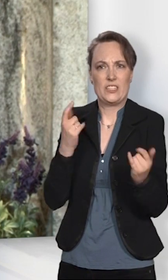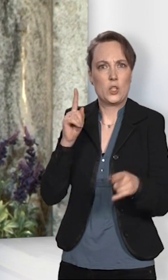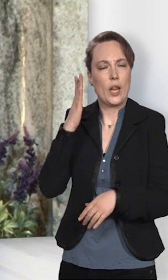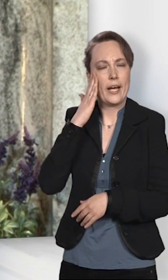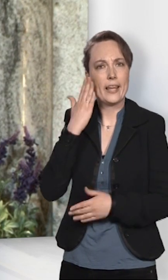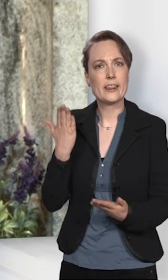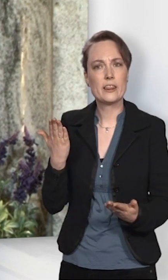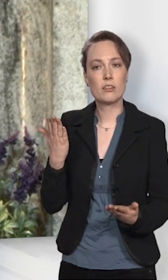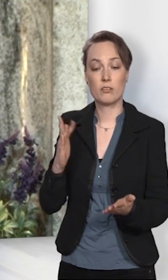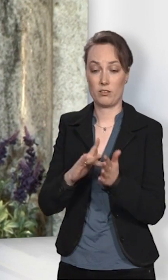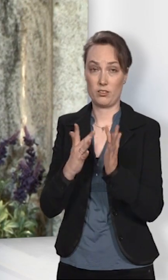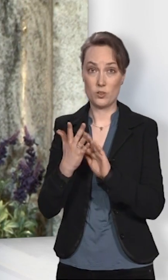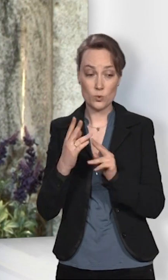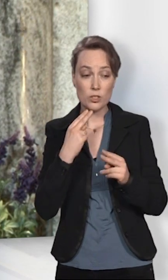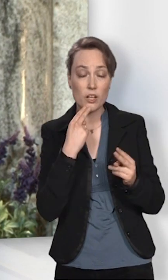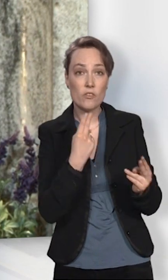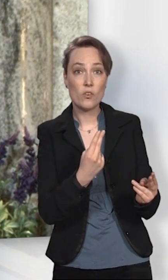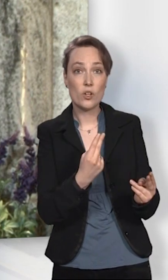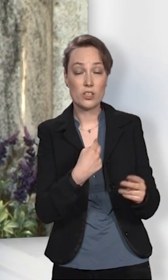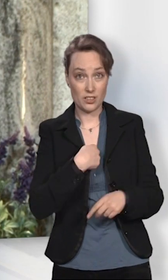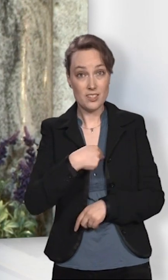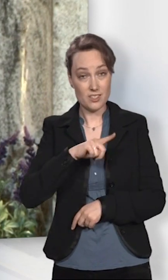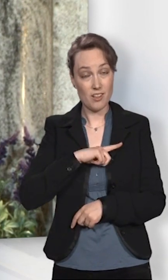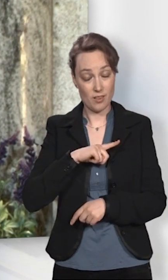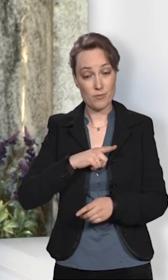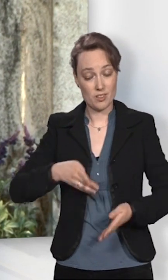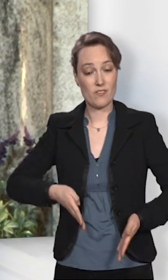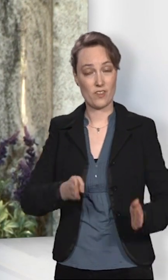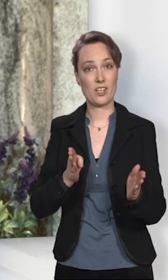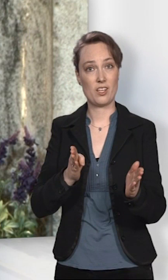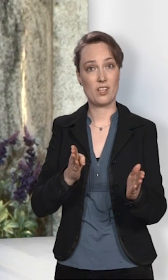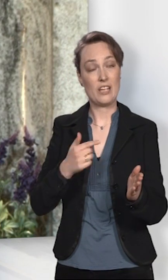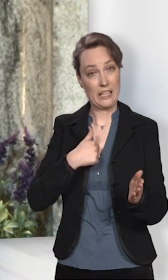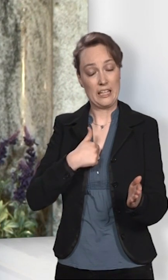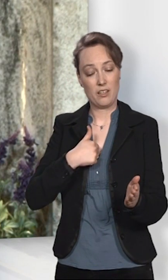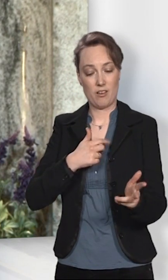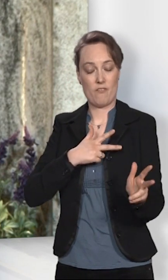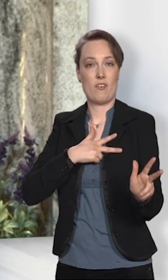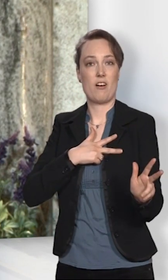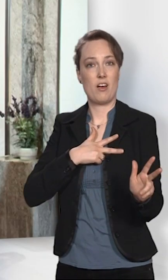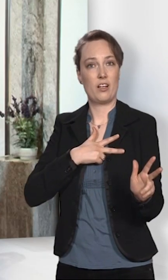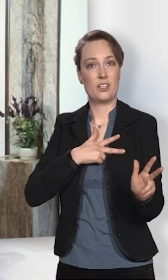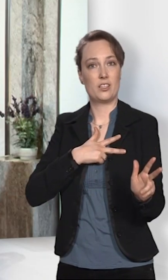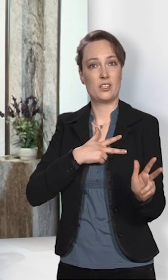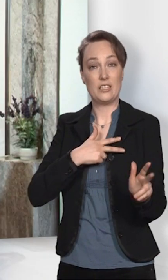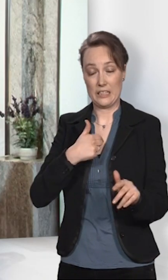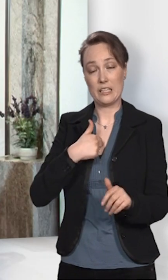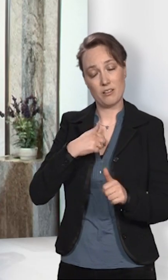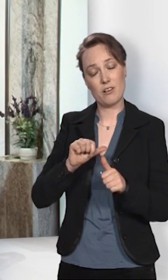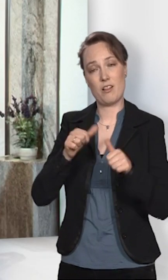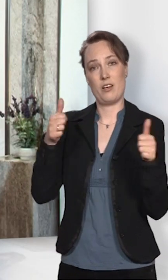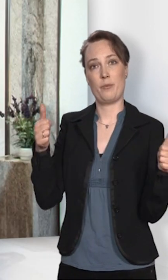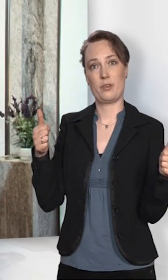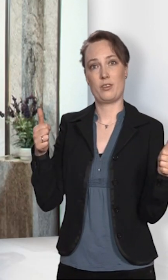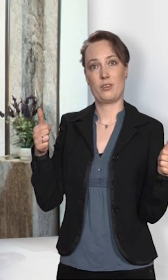Jesus spricht zu ihm: Ich bin der Weg und die Wahrheit und das Leben.